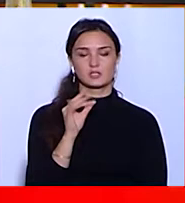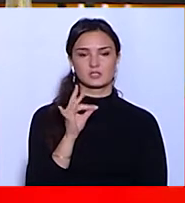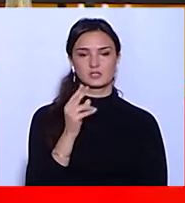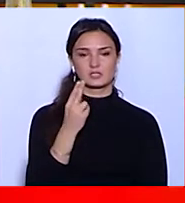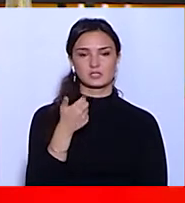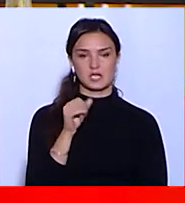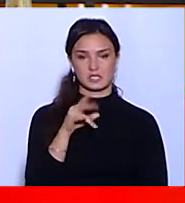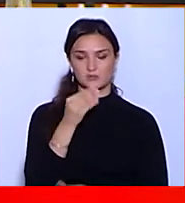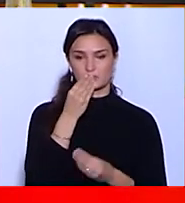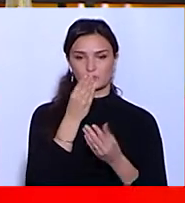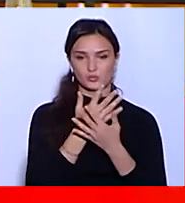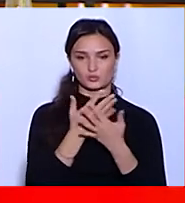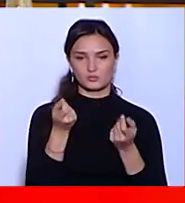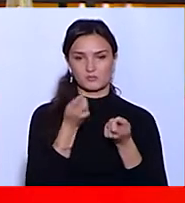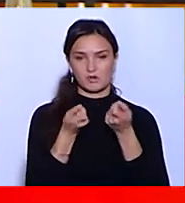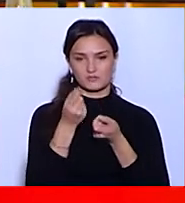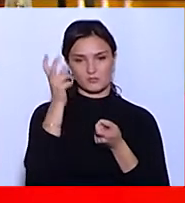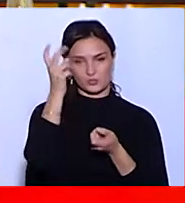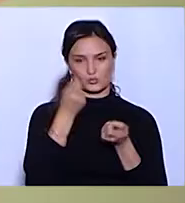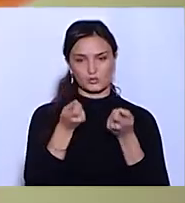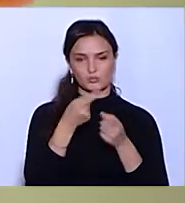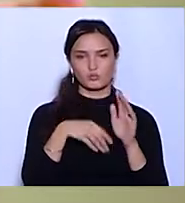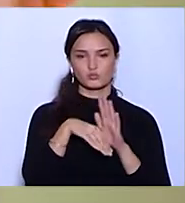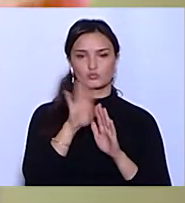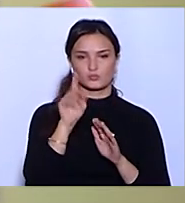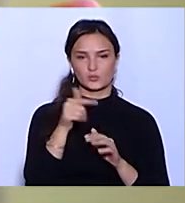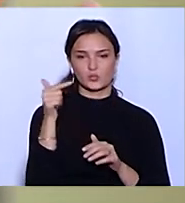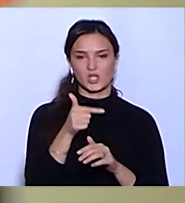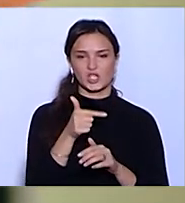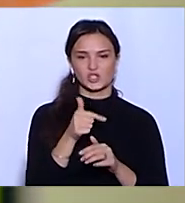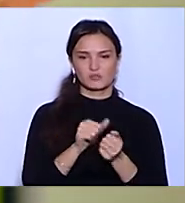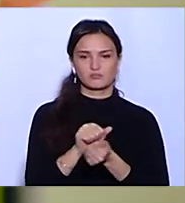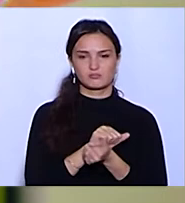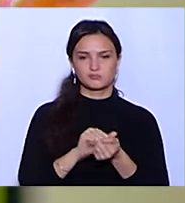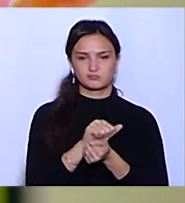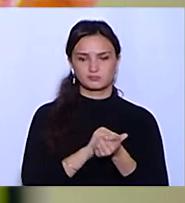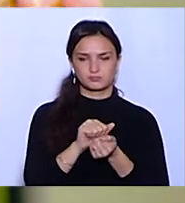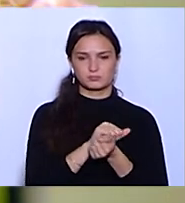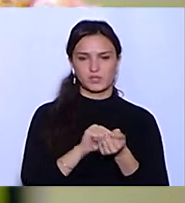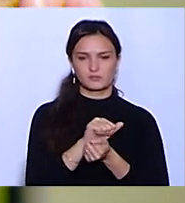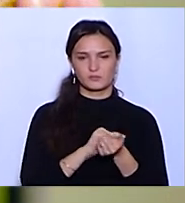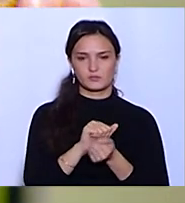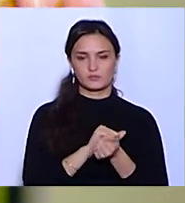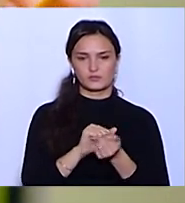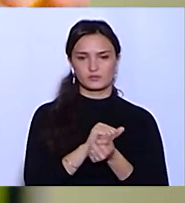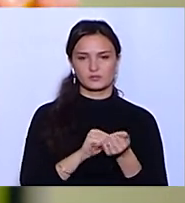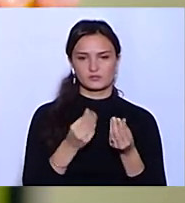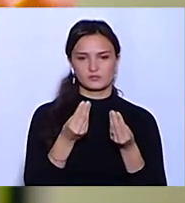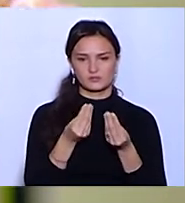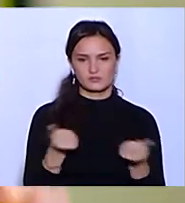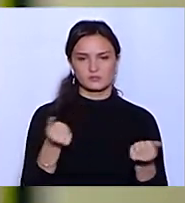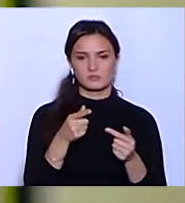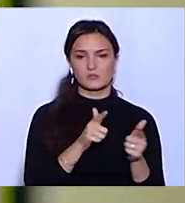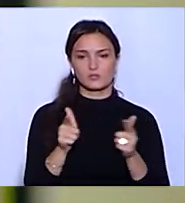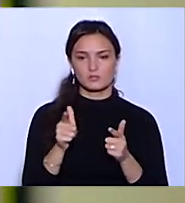აი ეს პროდუქტები, მარცვლოვანი, ბორღულეული, უმჯობესია უხეშად დაფქვილი სახით, როგორც ნედლეული გამოვიყენოთ და